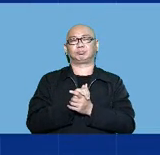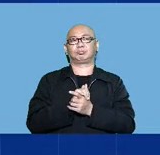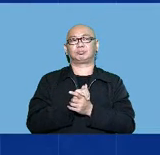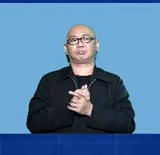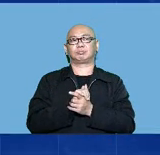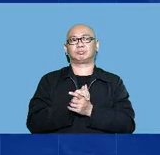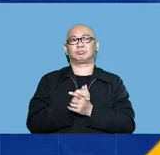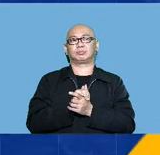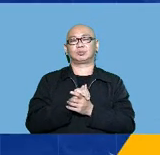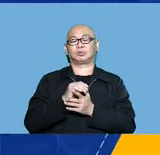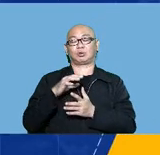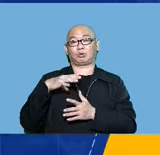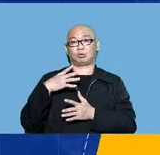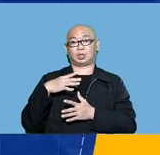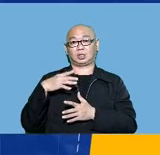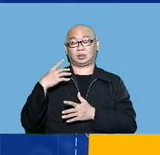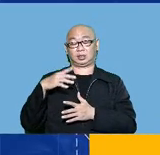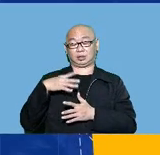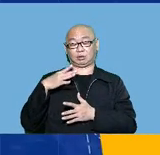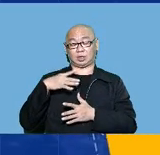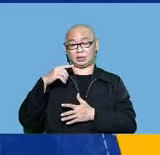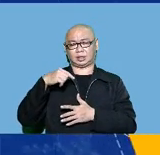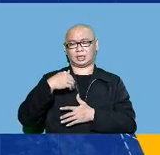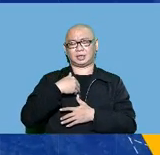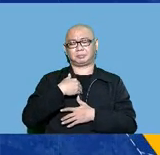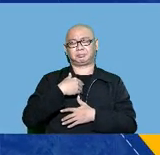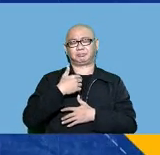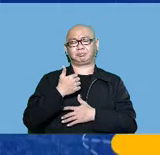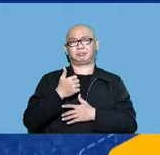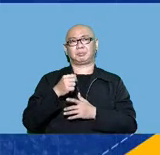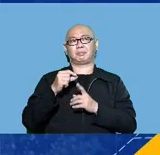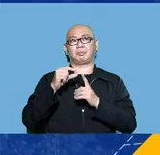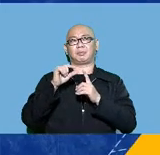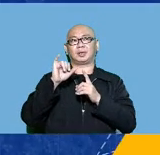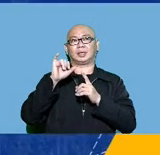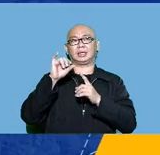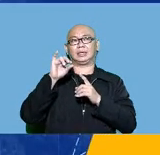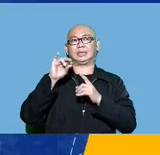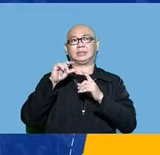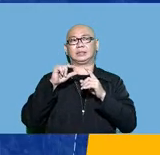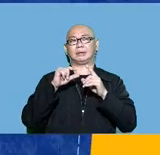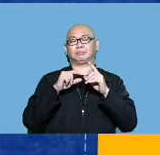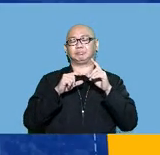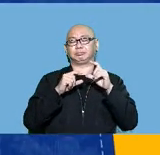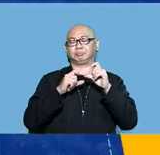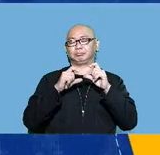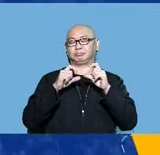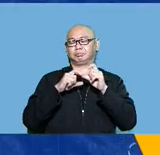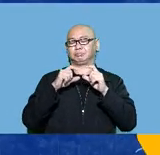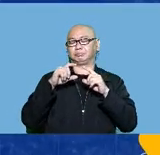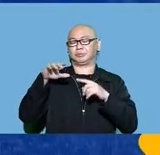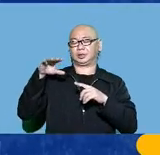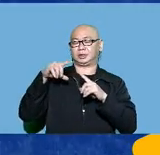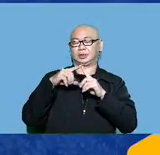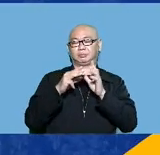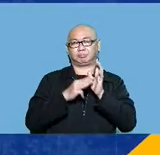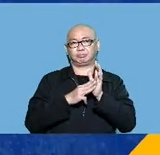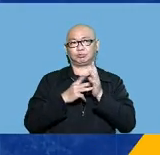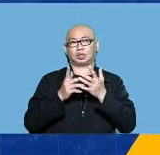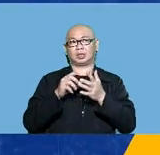Nizam MSc PhD, ini dosen saya di Teknik Sipil Gajah Mada, yang juga